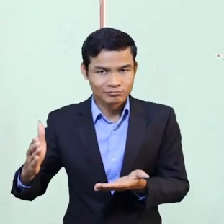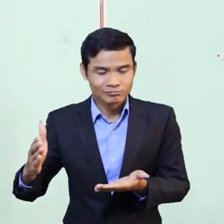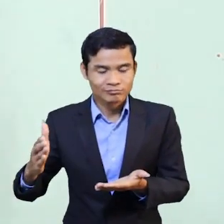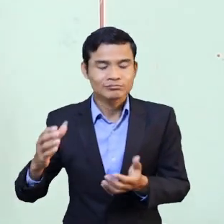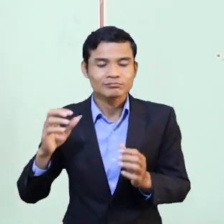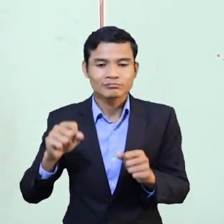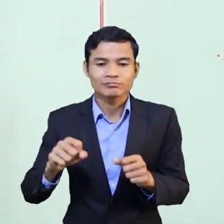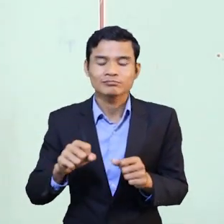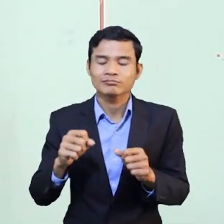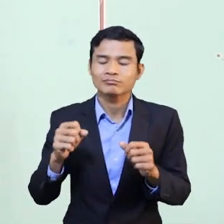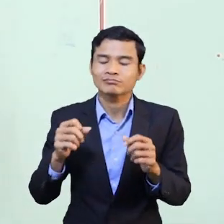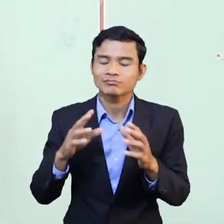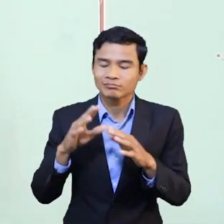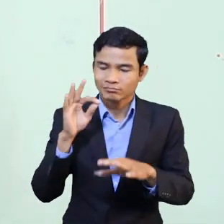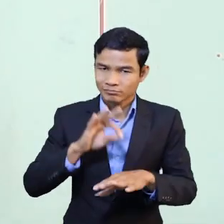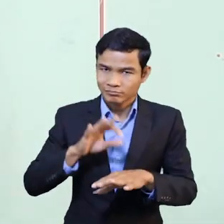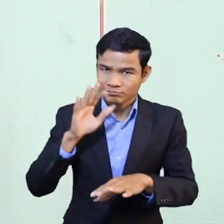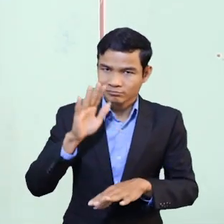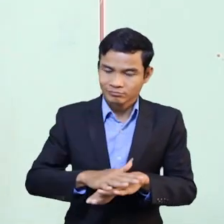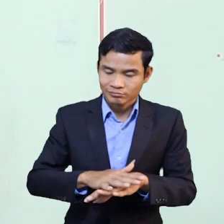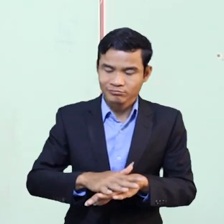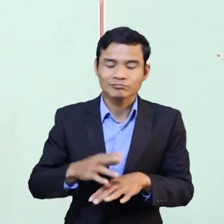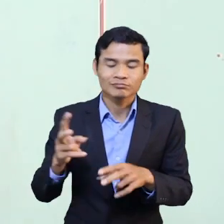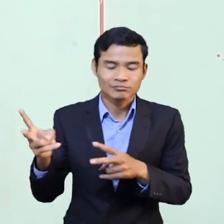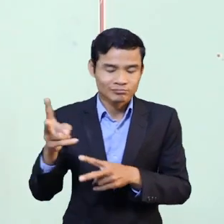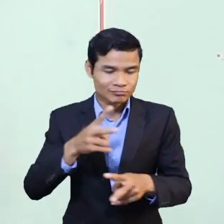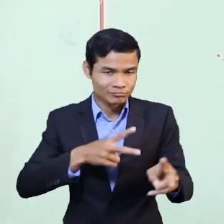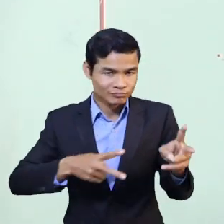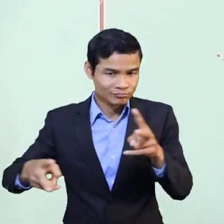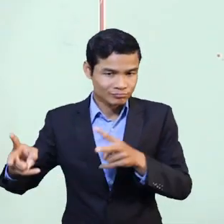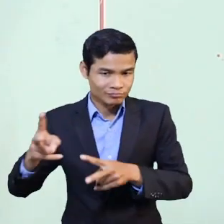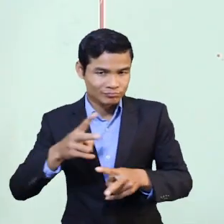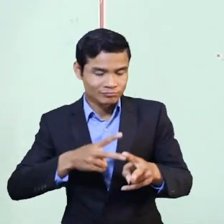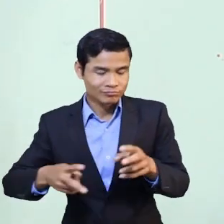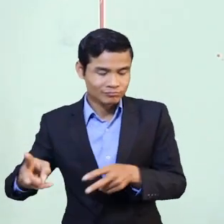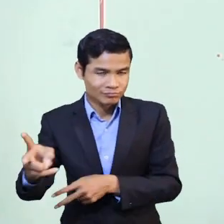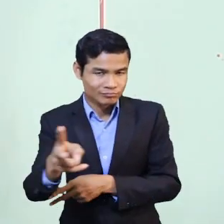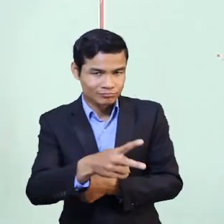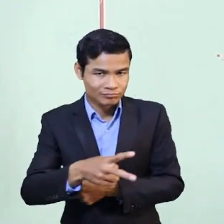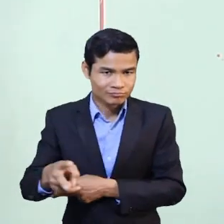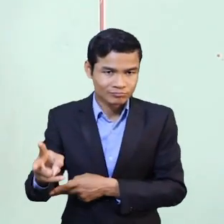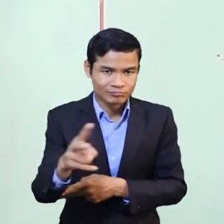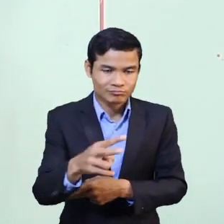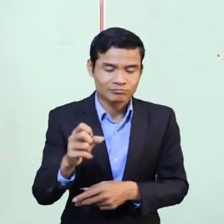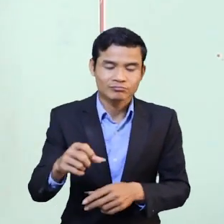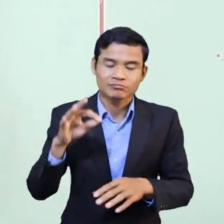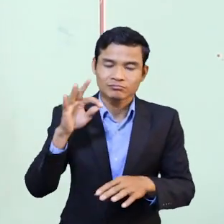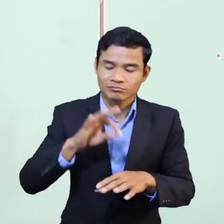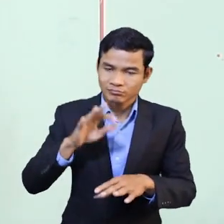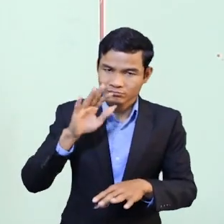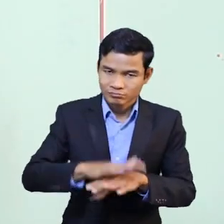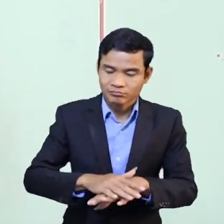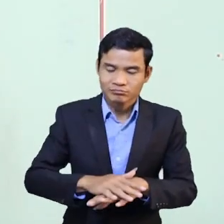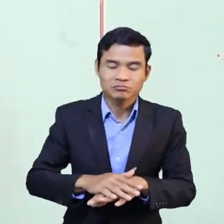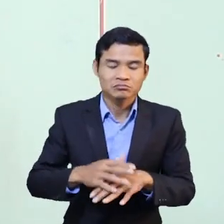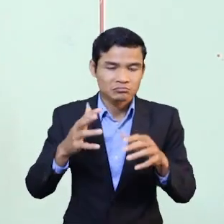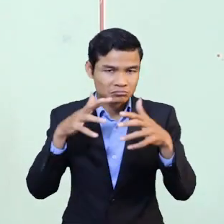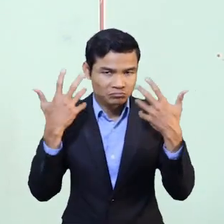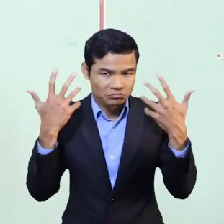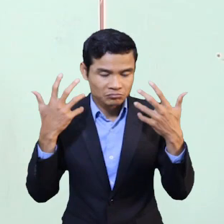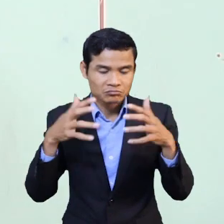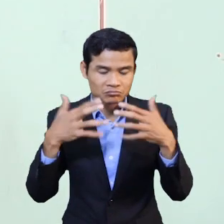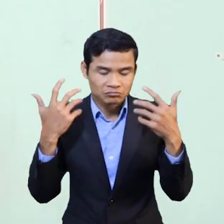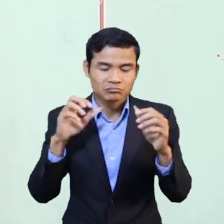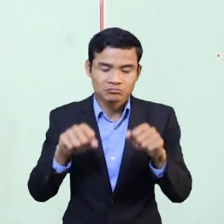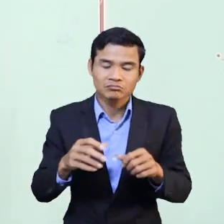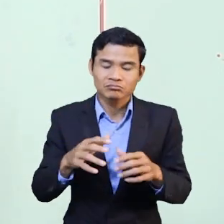chà mũ mũ khla chà pro ấy khai này chia chà rồi đằng này chưa rồi đằng pleang rồi chà quất cứ bánh thanh làm bánh